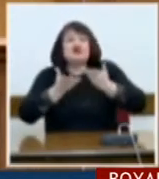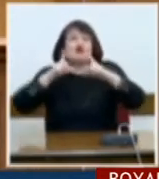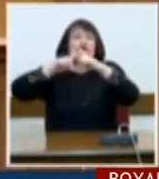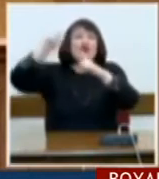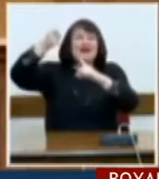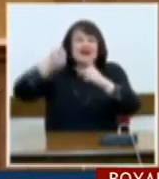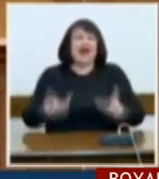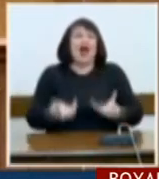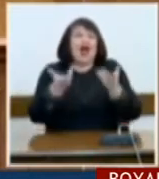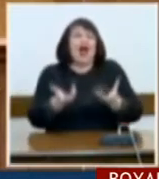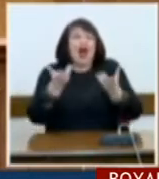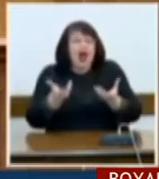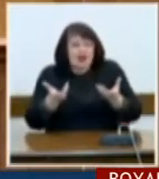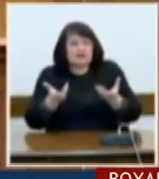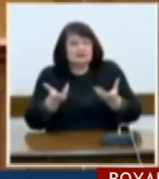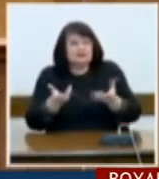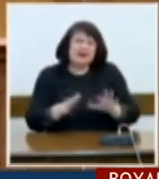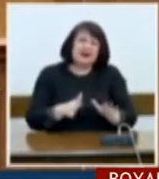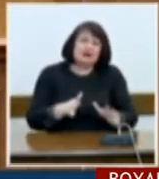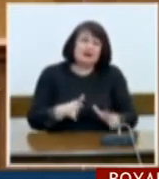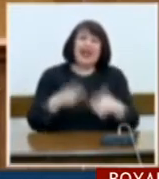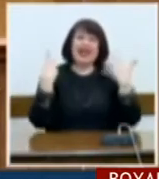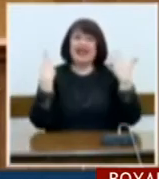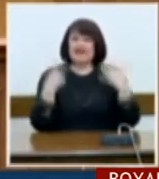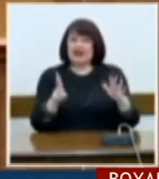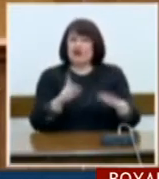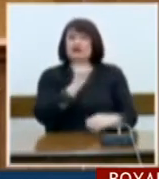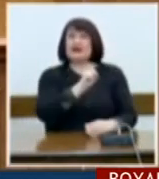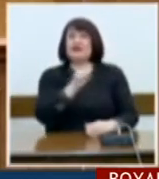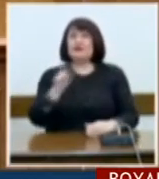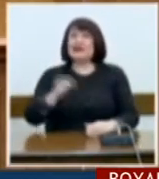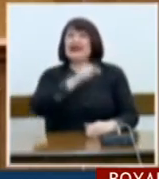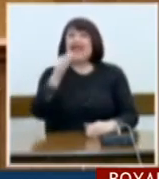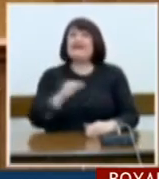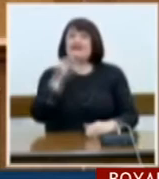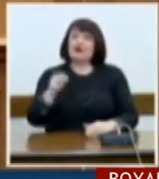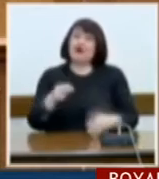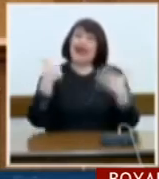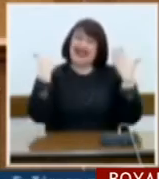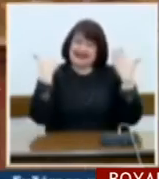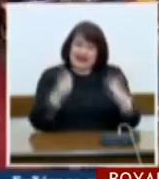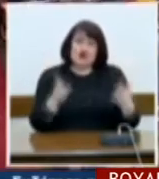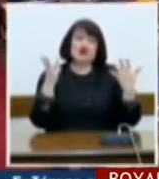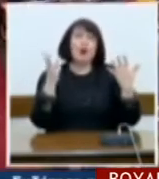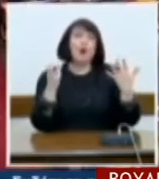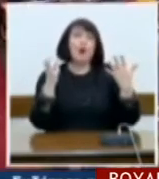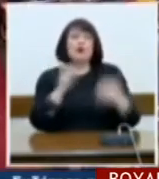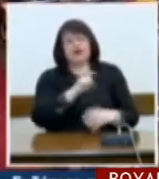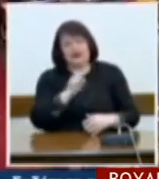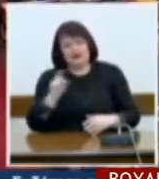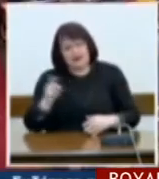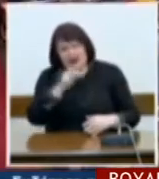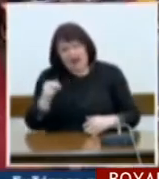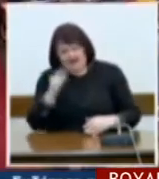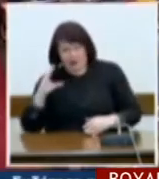θέρμανσης, αγγίζει τα 700 εκατομμύρια ευρώ. 680 εκατομμύρια για την ακρίβεια.